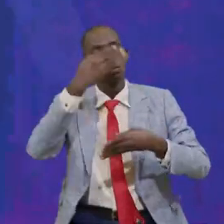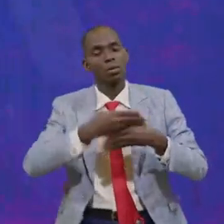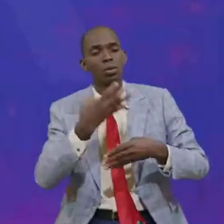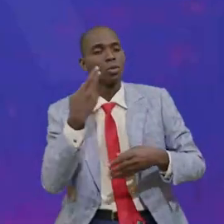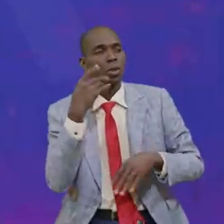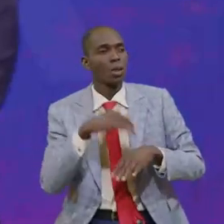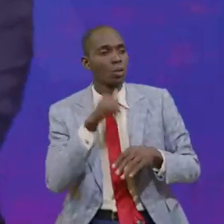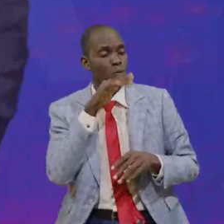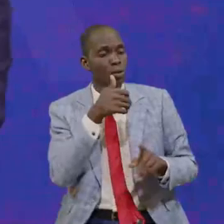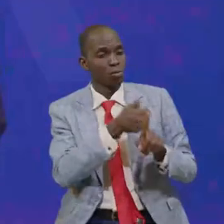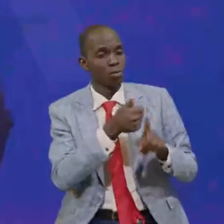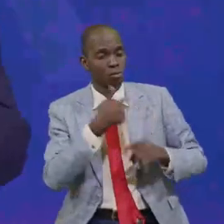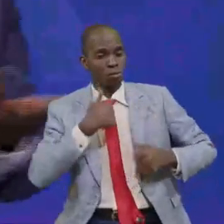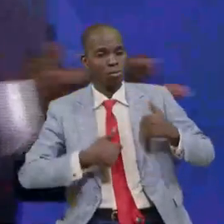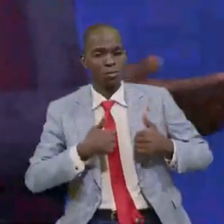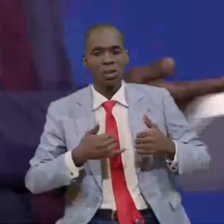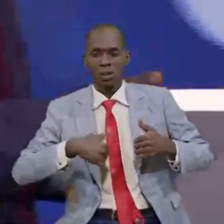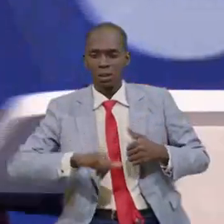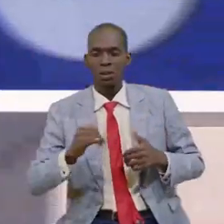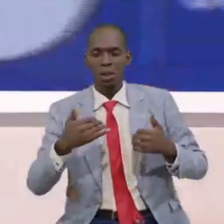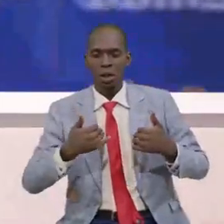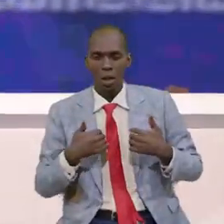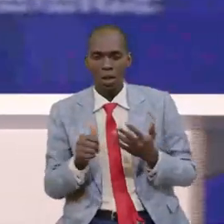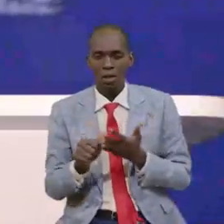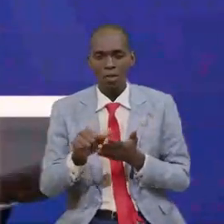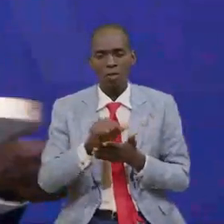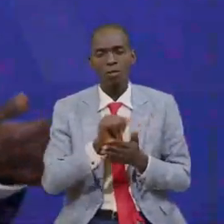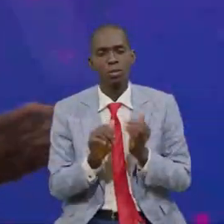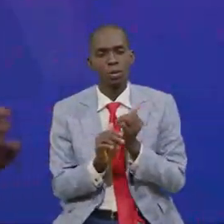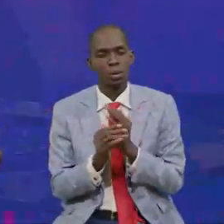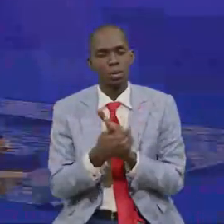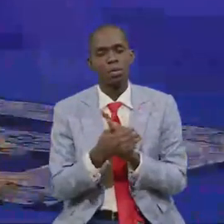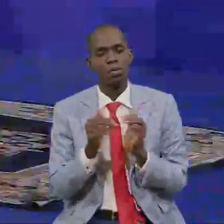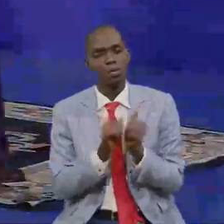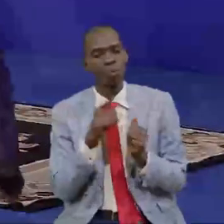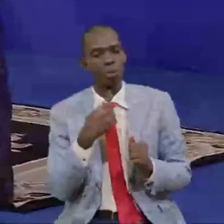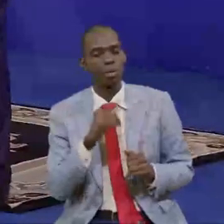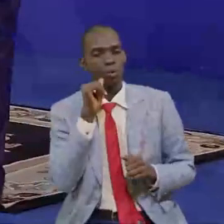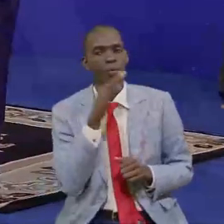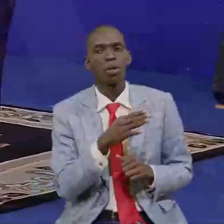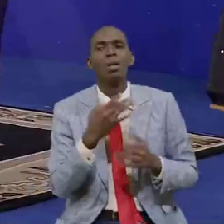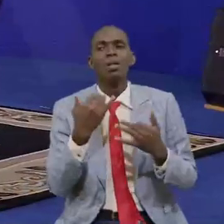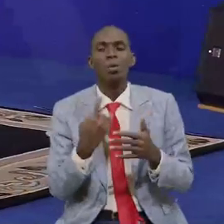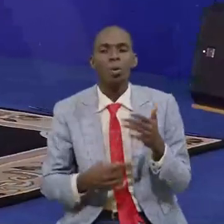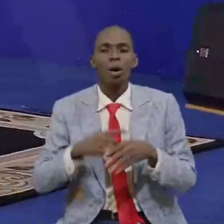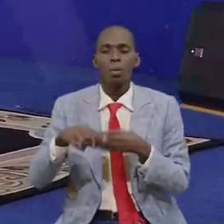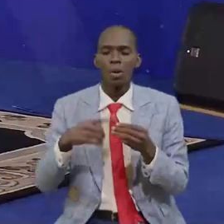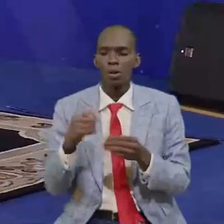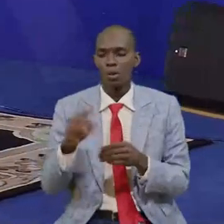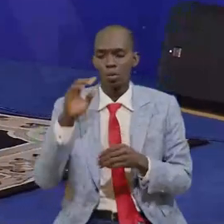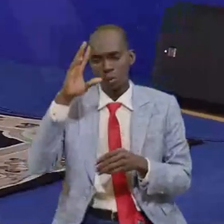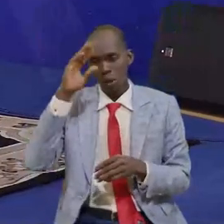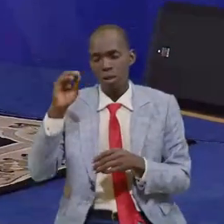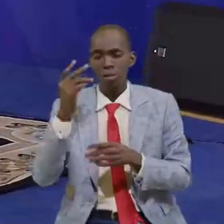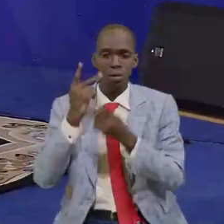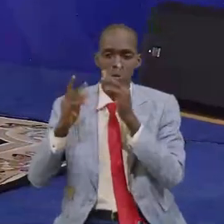laver toute seule, a commis l'adultère. Et le maître, et maintenant monsieur prophète, qui prend la femme et qui